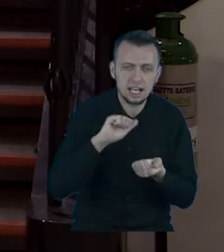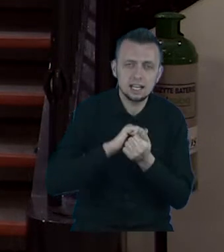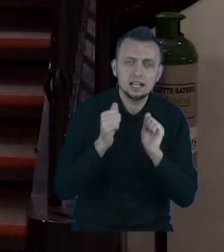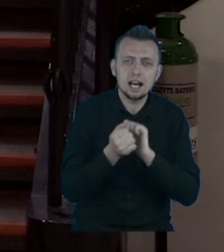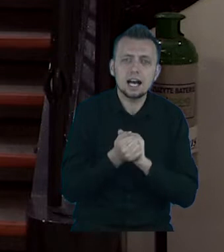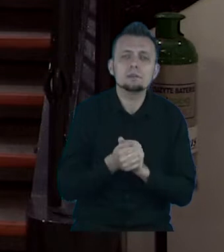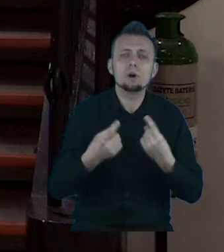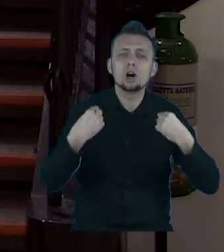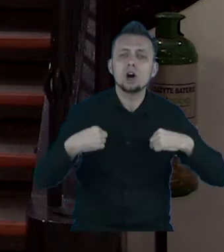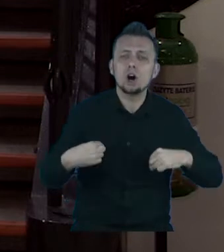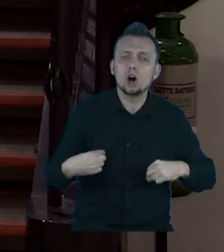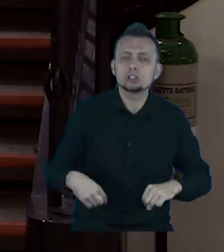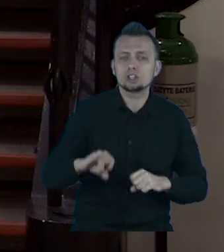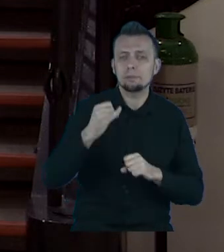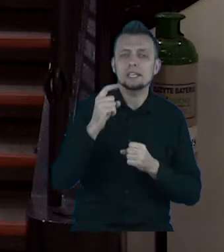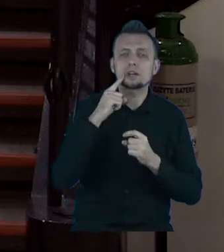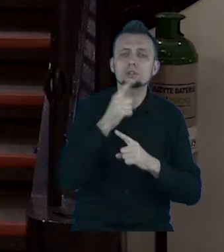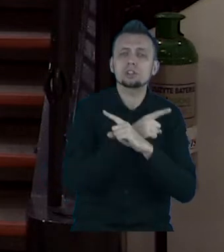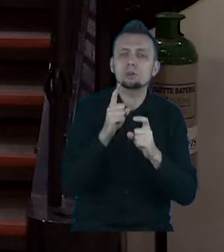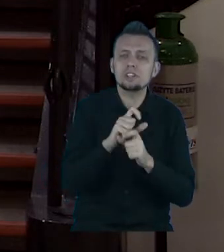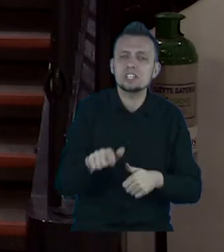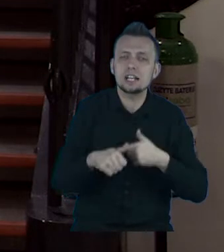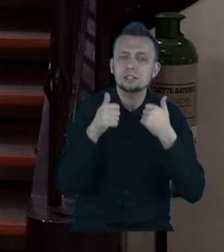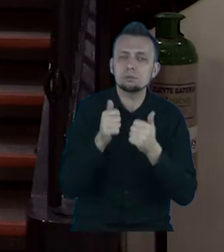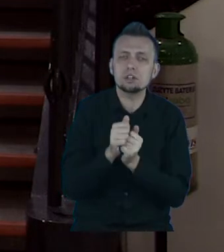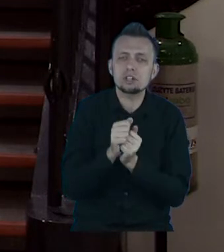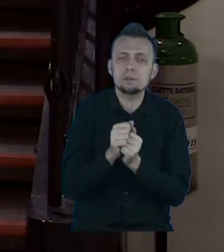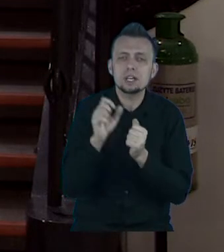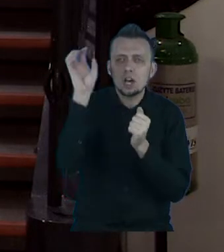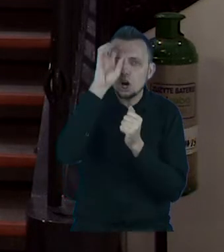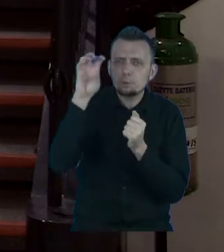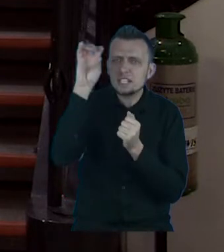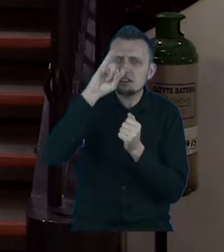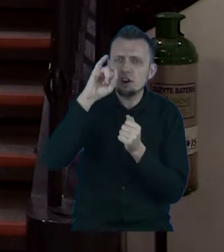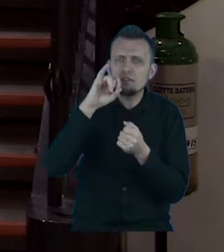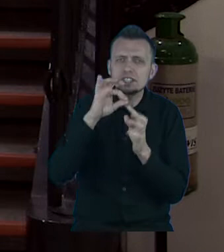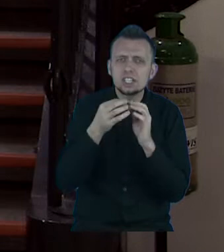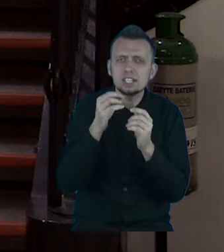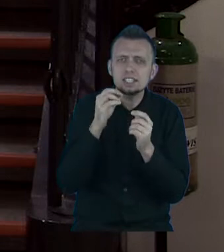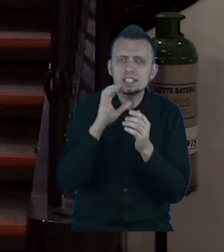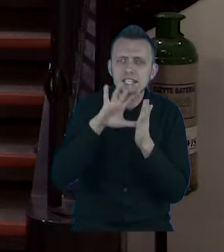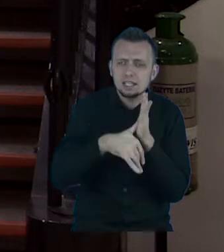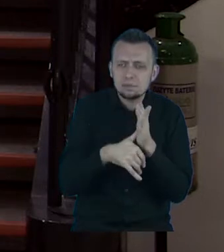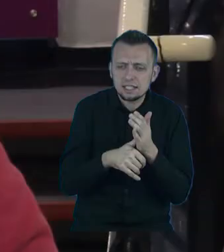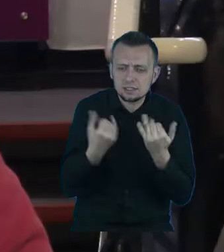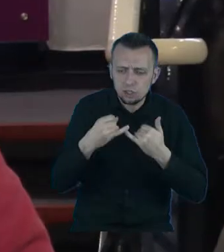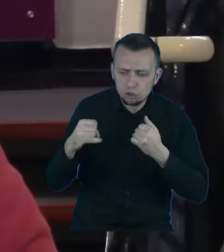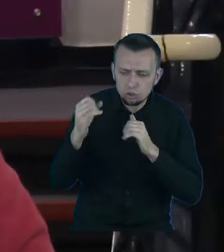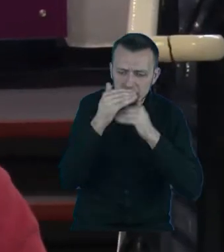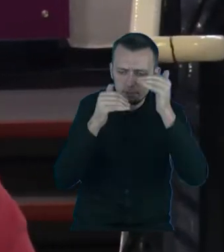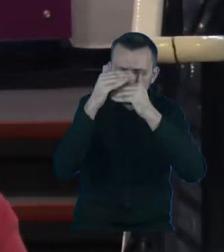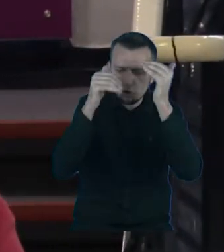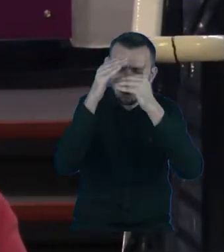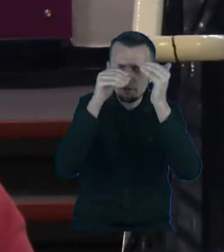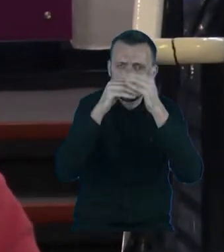instytucji, chodników, ulic. Jak tworzymy, na przykład miasto tworzy nowe instytucje, nowe budowle. Co prawda miasto dużo robi w